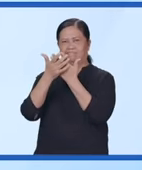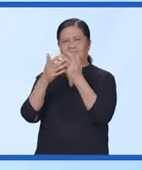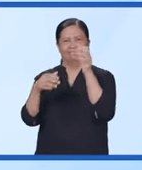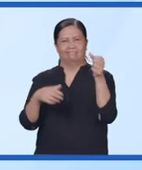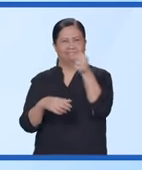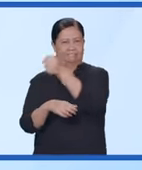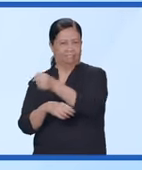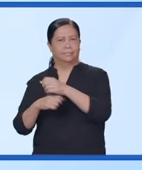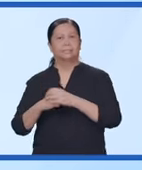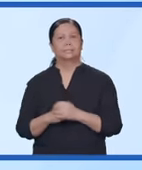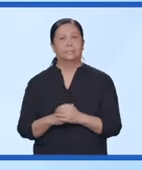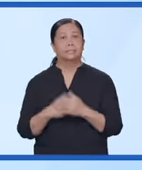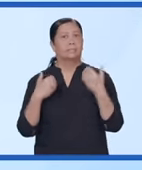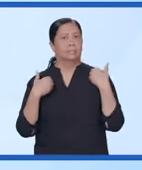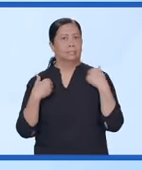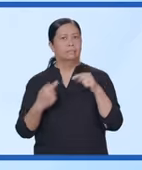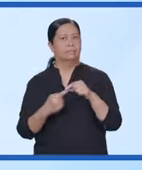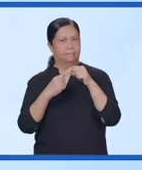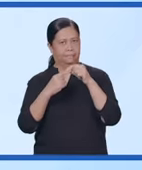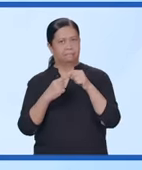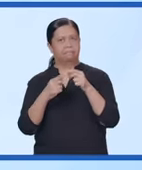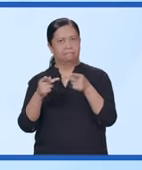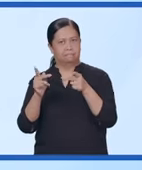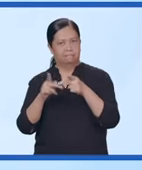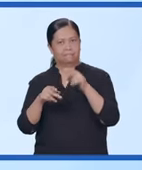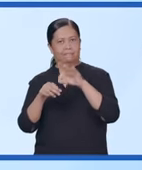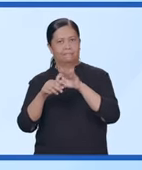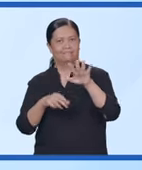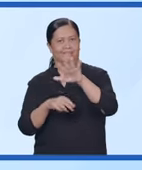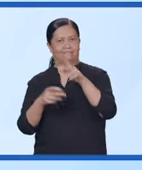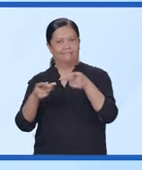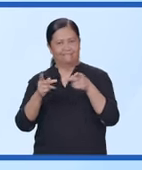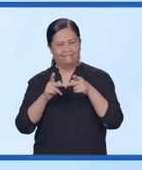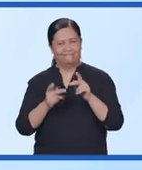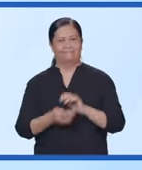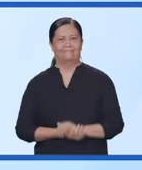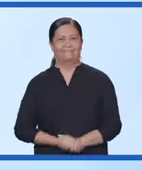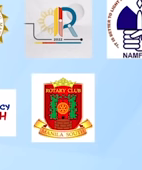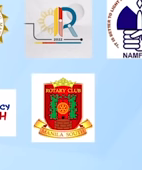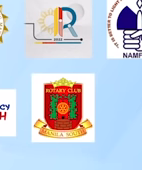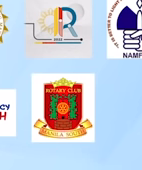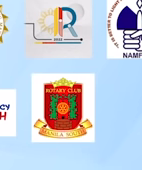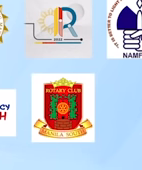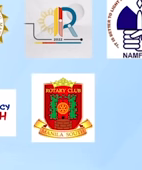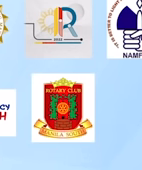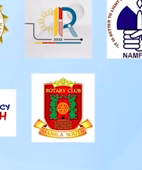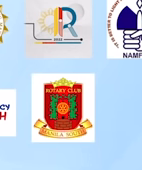o mga kababayan nating nakadetain. May inilaang special polling places sa inyong lugar.